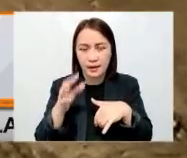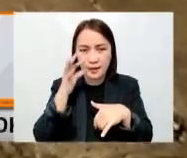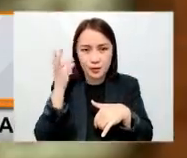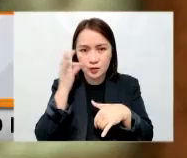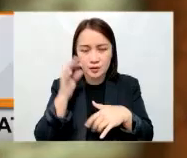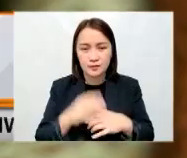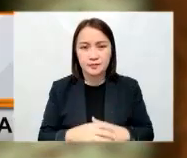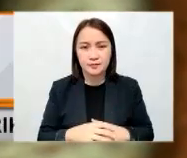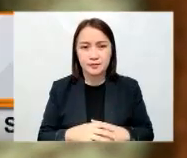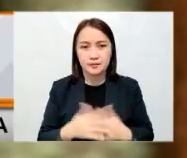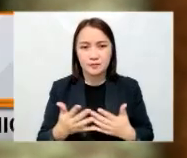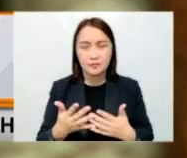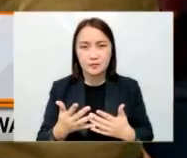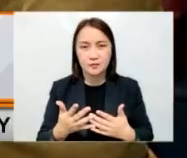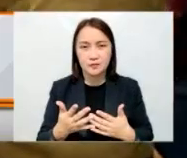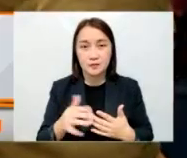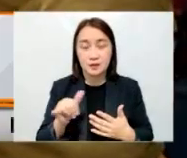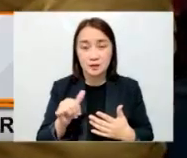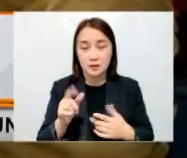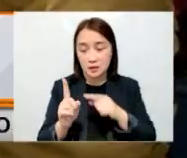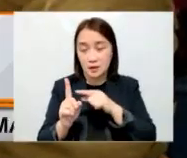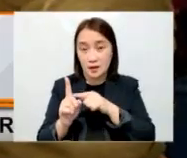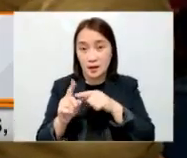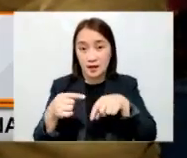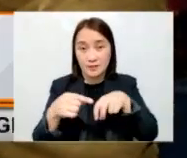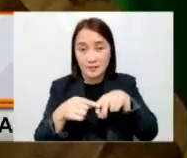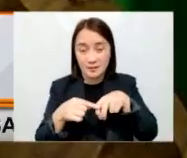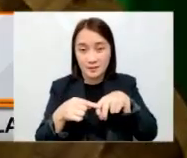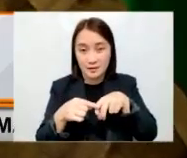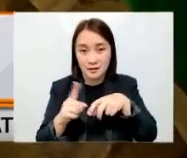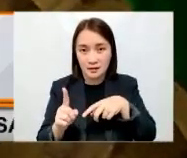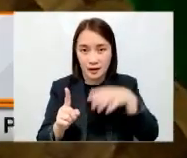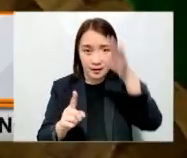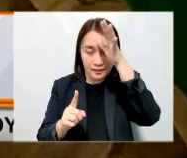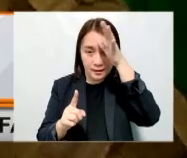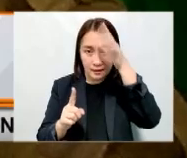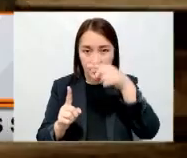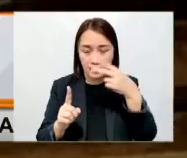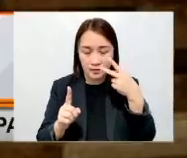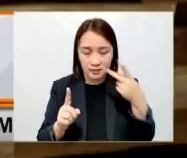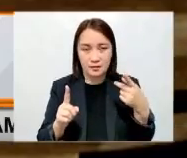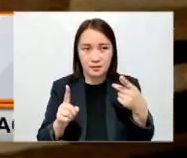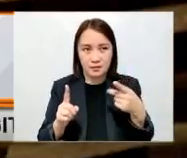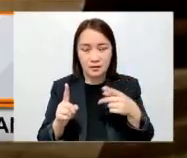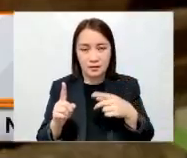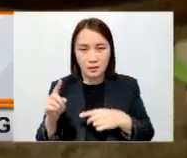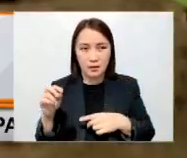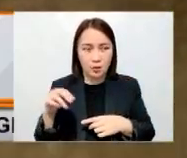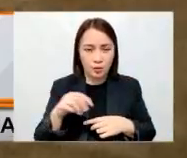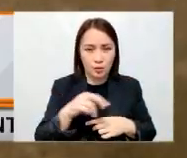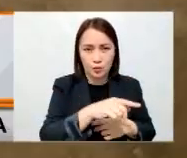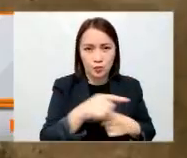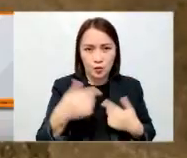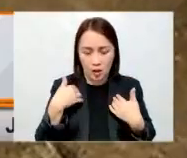Tinamaan ng bala sa kanang tuhod si Marjun. Ayon sa tatay ng biktima, nagulat na lang sila nang umuwi si Marjun na duguan na ang tuhod.